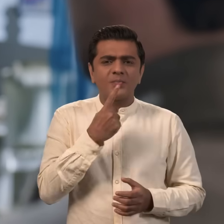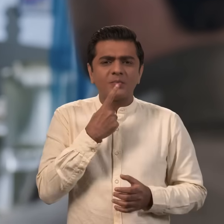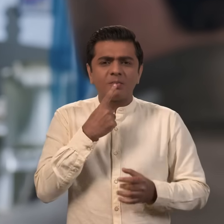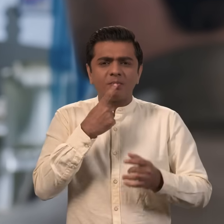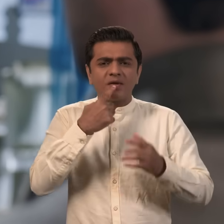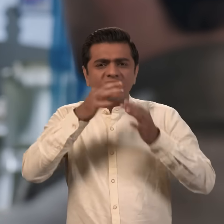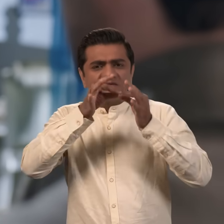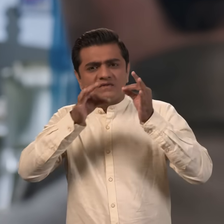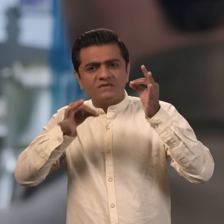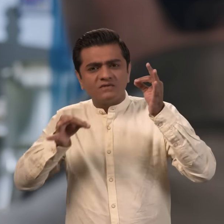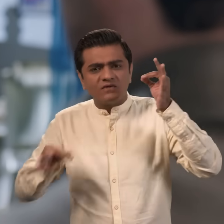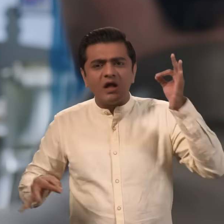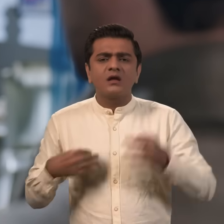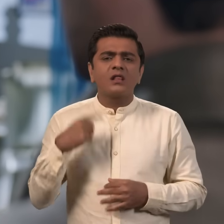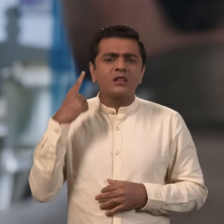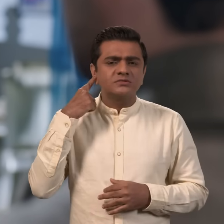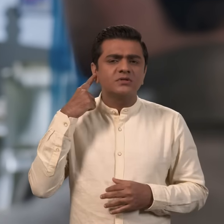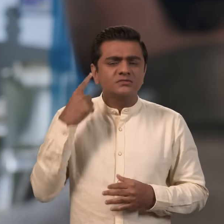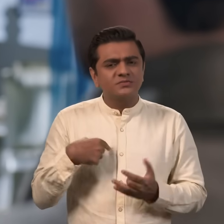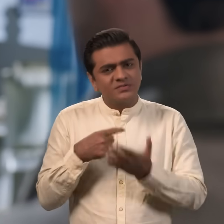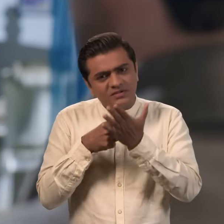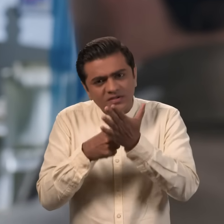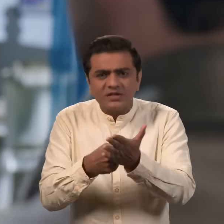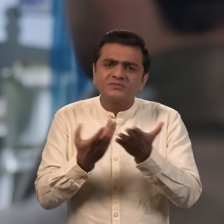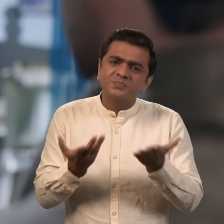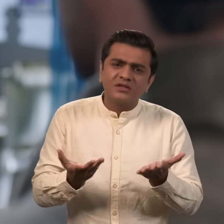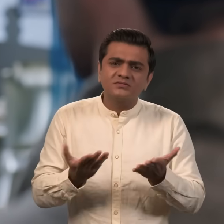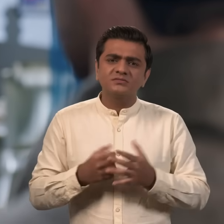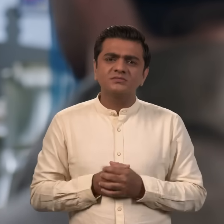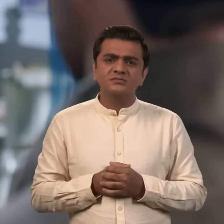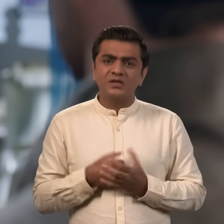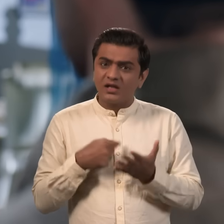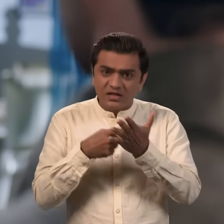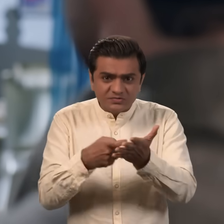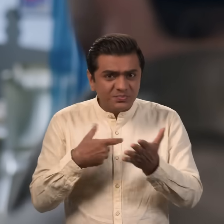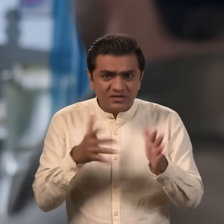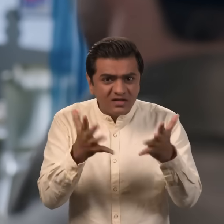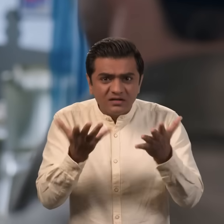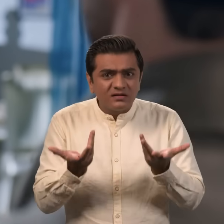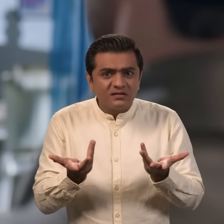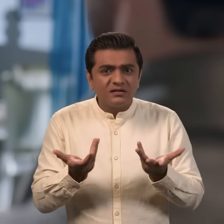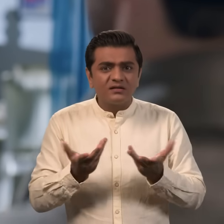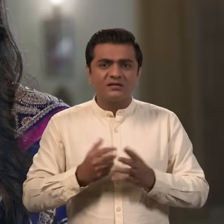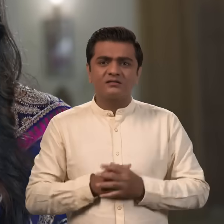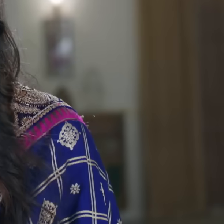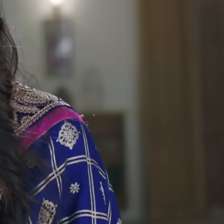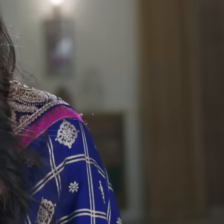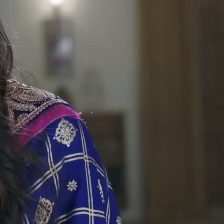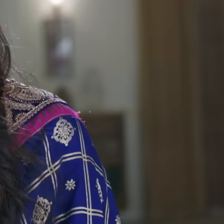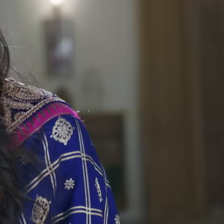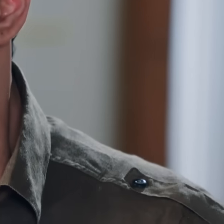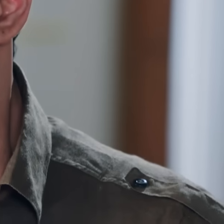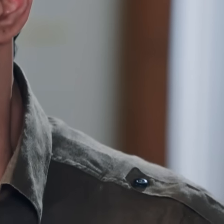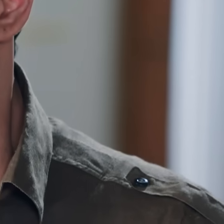इतनी देर से ये बोल रहे हैं माँ और मैं सुन रहा हूं। इसको इज्जत देना नहीं कहते तो क्या कहते?